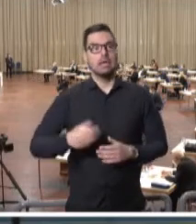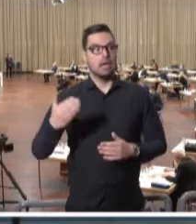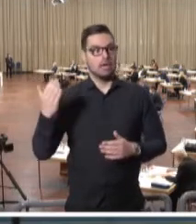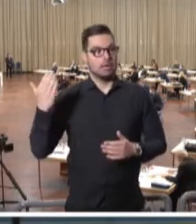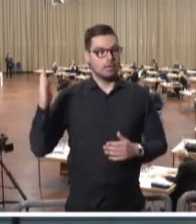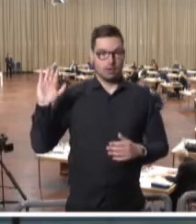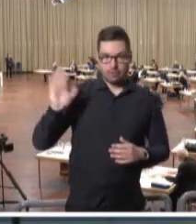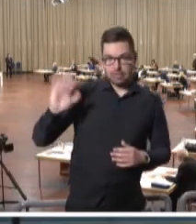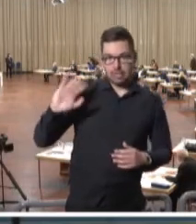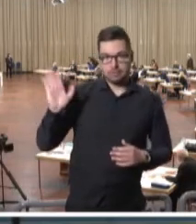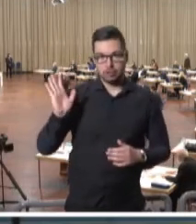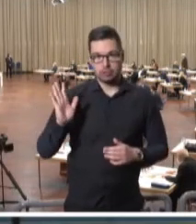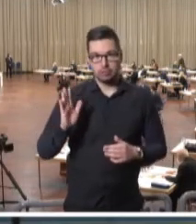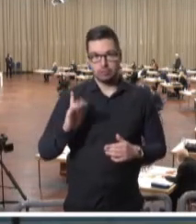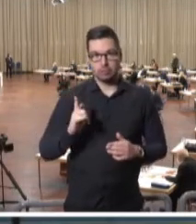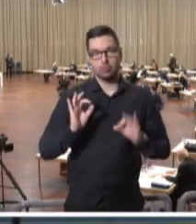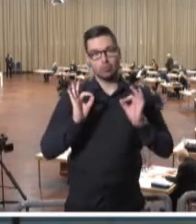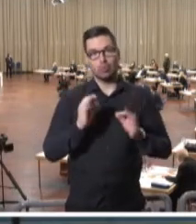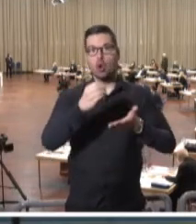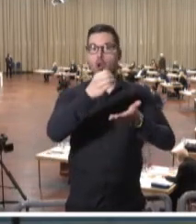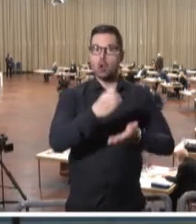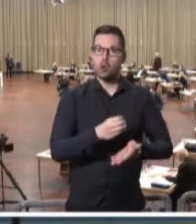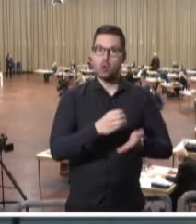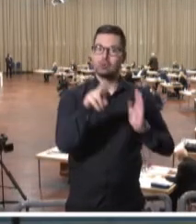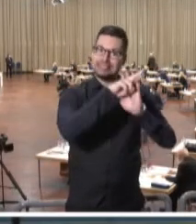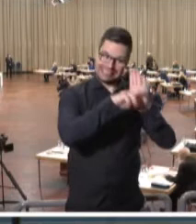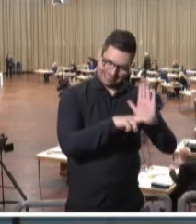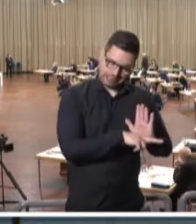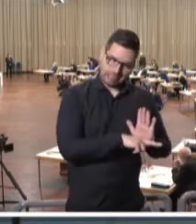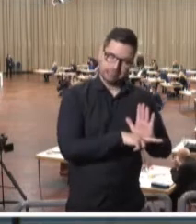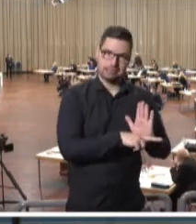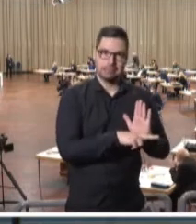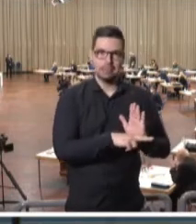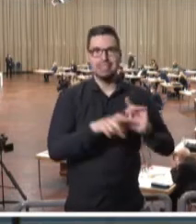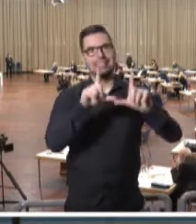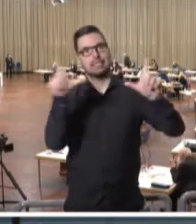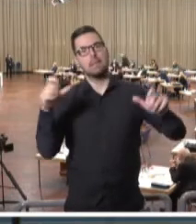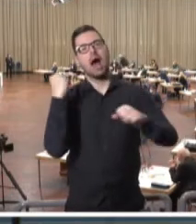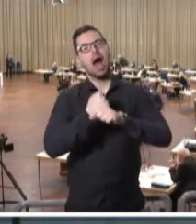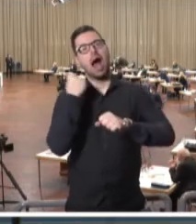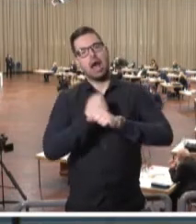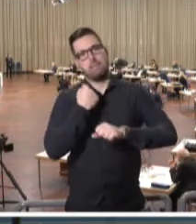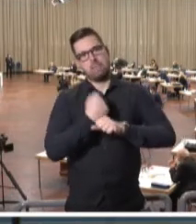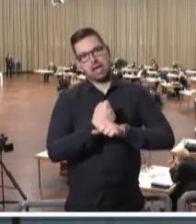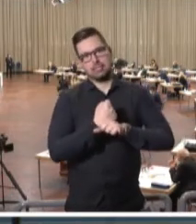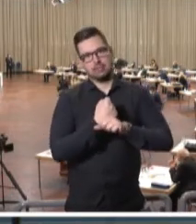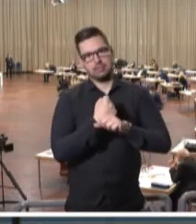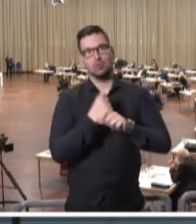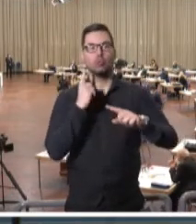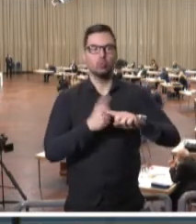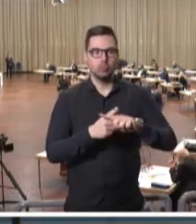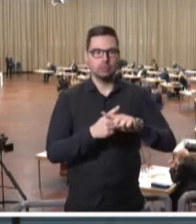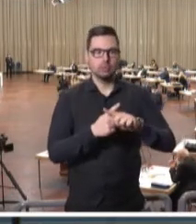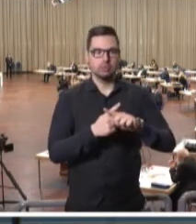Verabschiedung des Fairen Lohngesetzes in zweiter Lesung sind wir, was das Thema Arbeitsbedingungen und